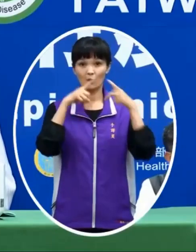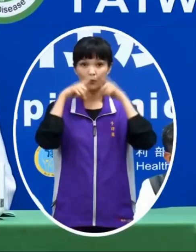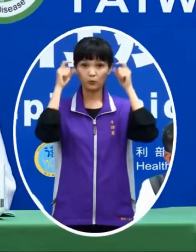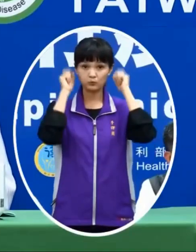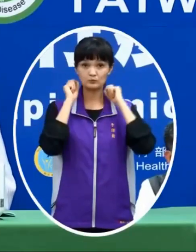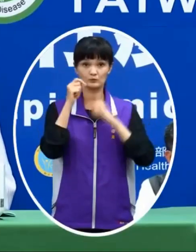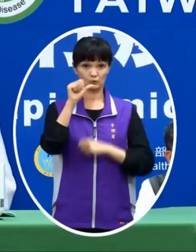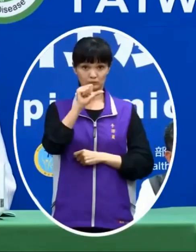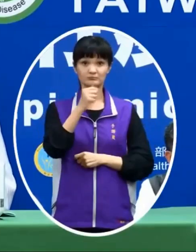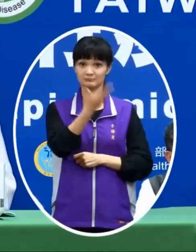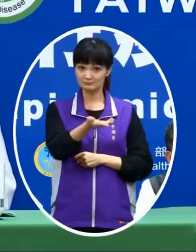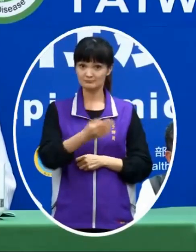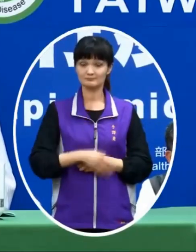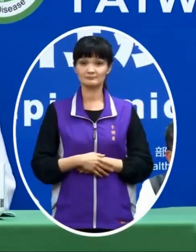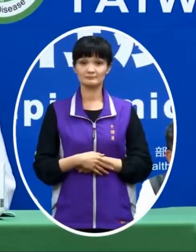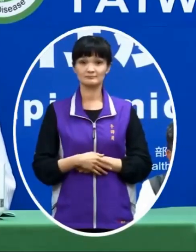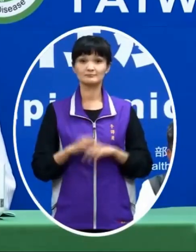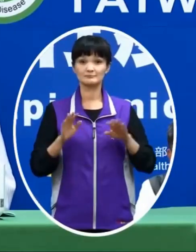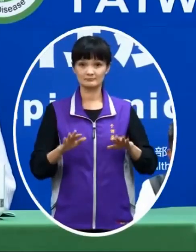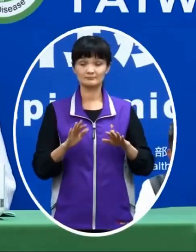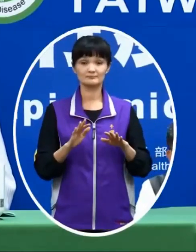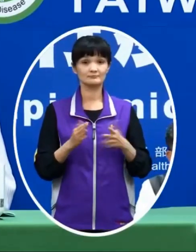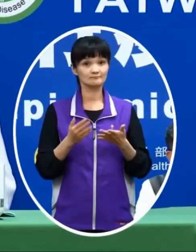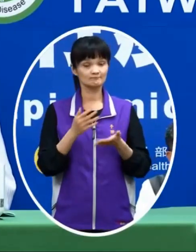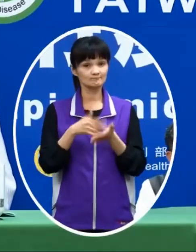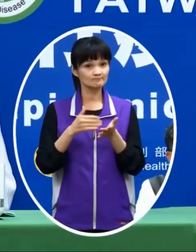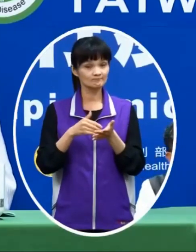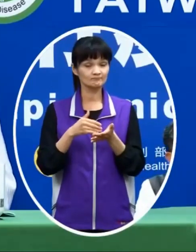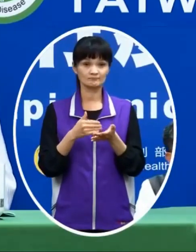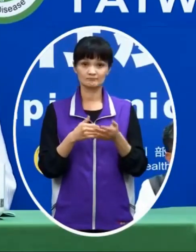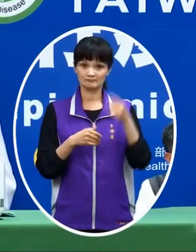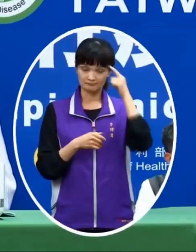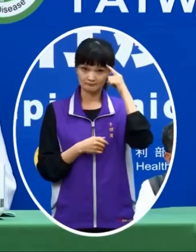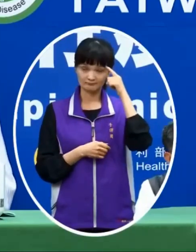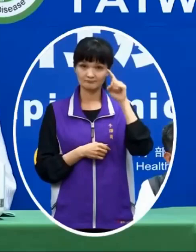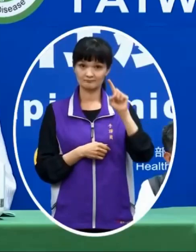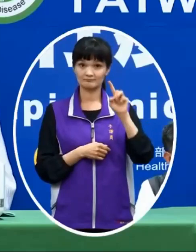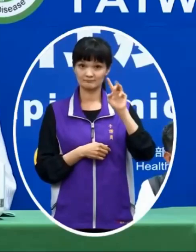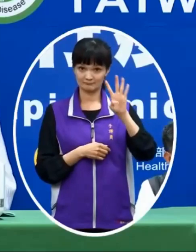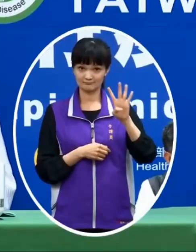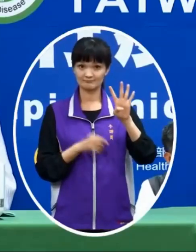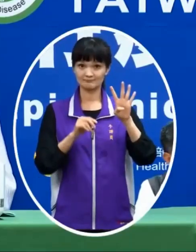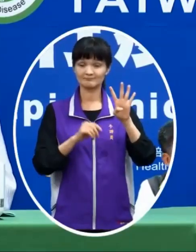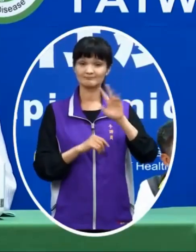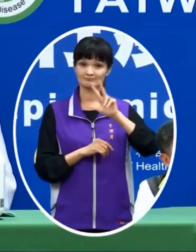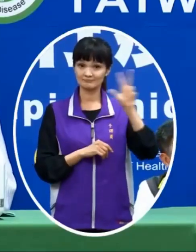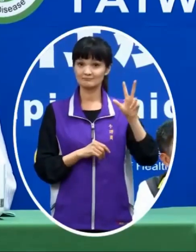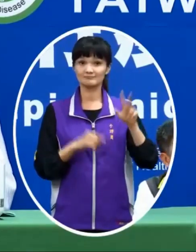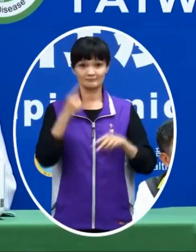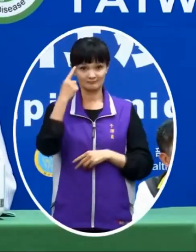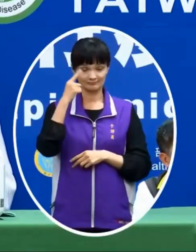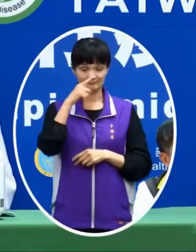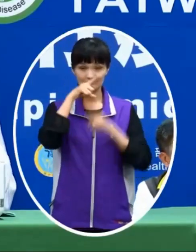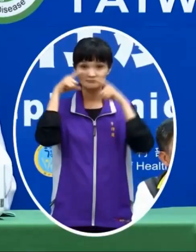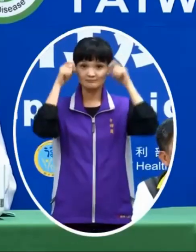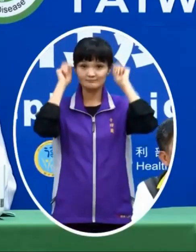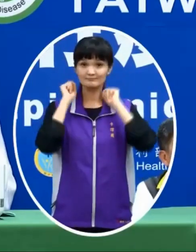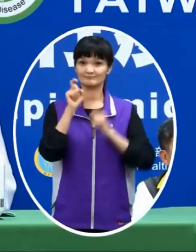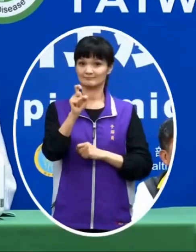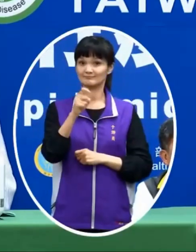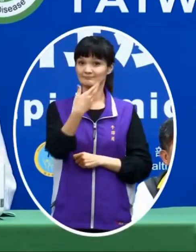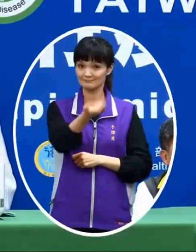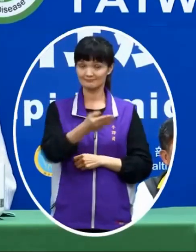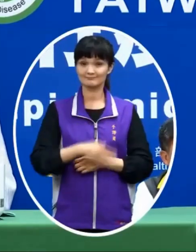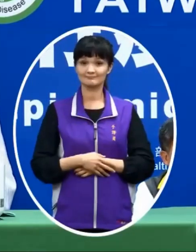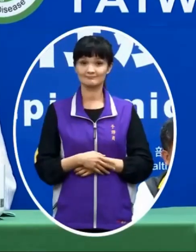チューブ長は9日よりこともよのマスクはこれまでの7日間5枚替えることから